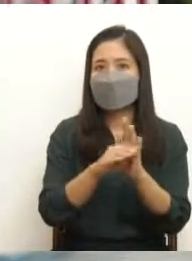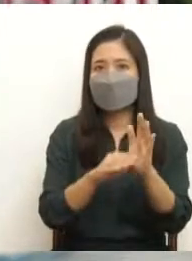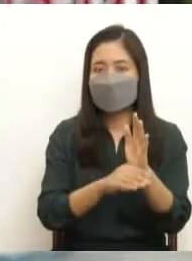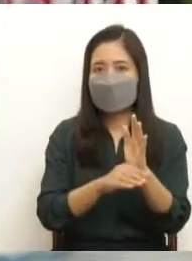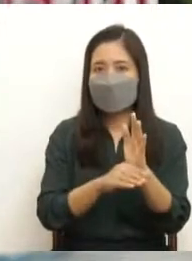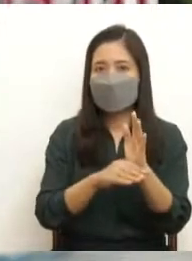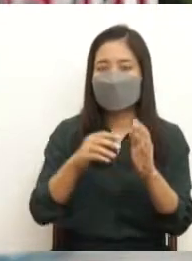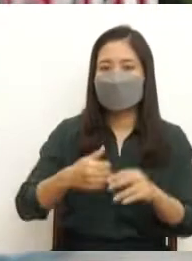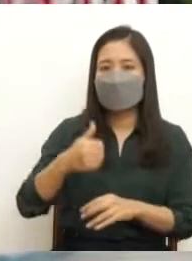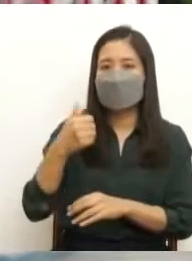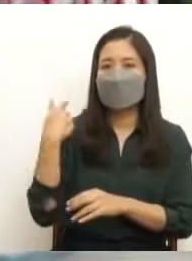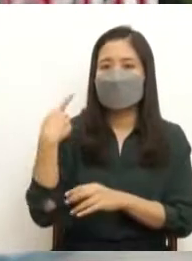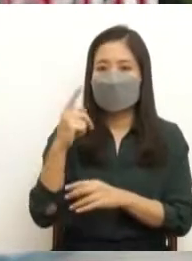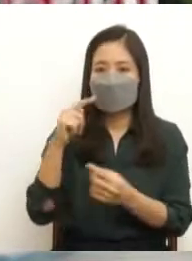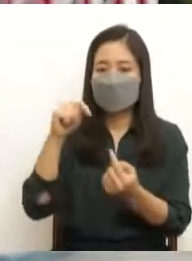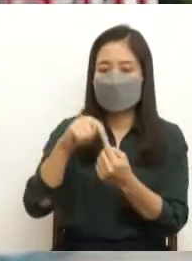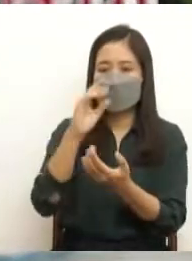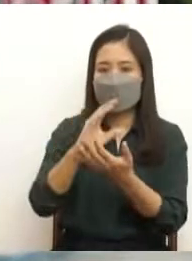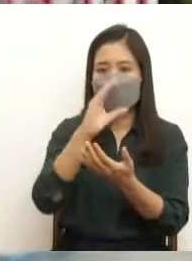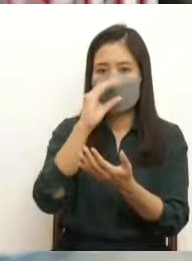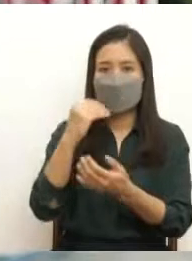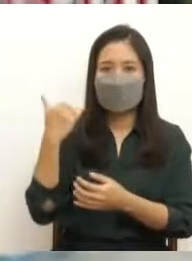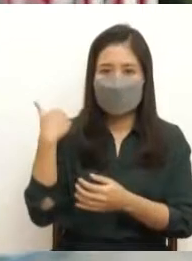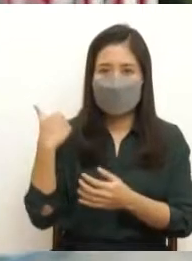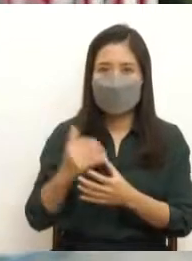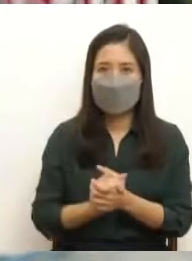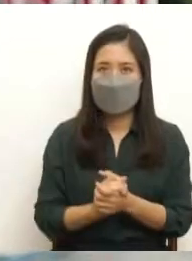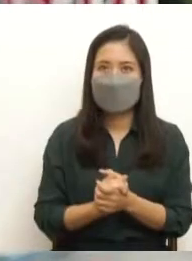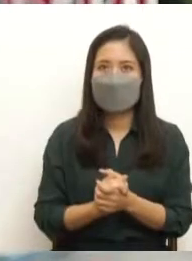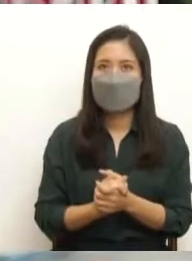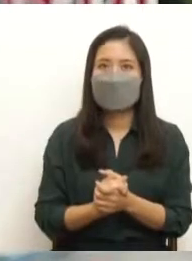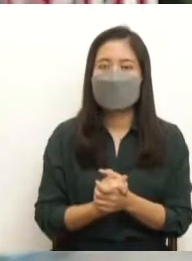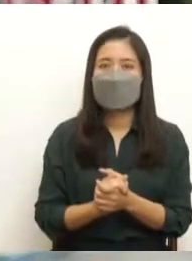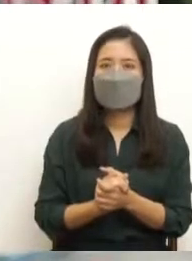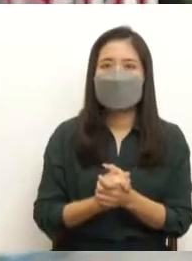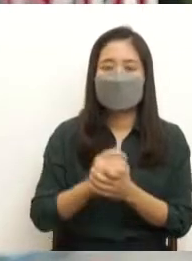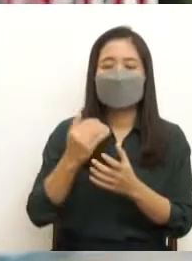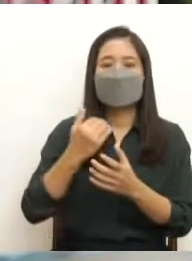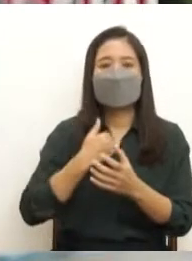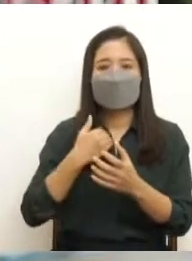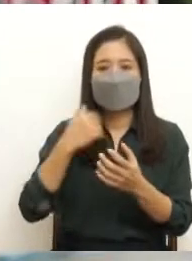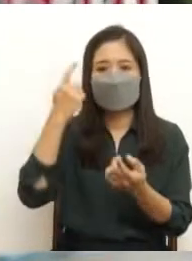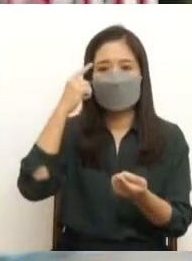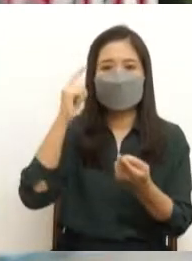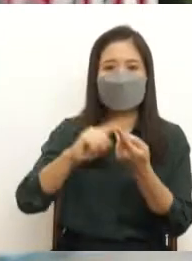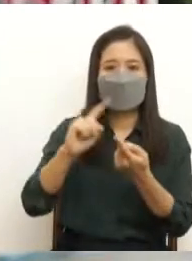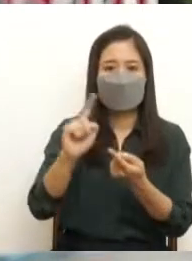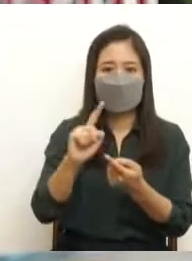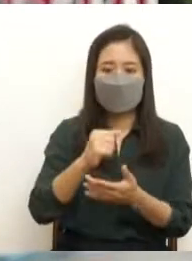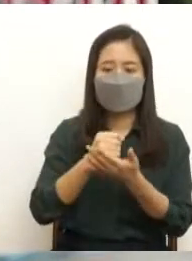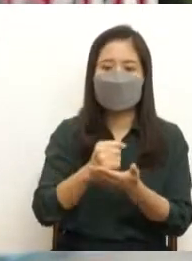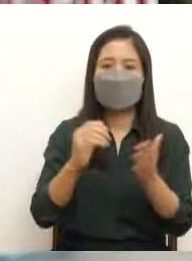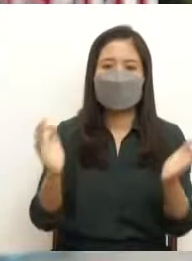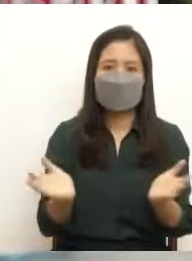ชน์ต่อการศึกษาฉะนั้นทางวัฒนารามเนี่ยก็เลยมีวัตถุประสงค์ที่จะช่วยสนับสนุน